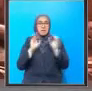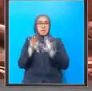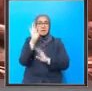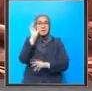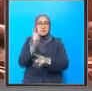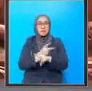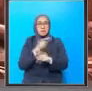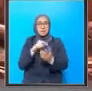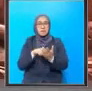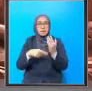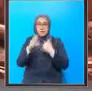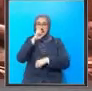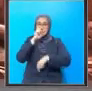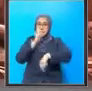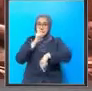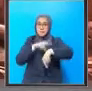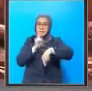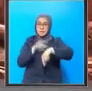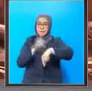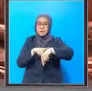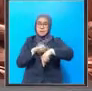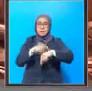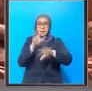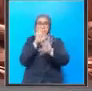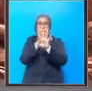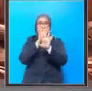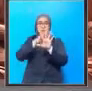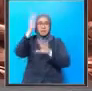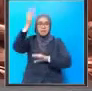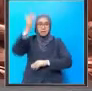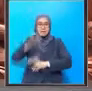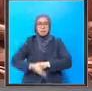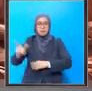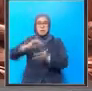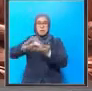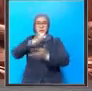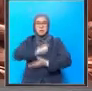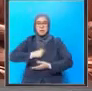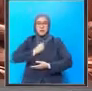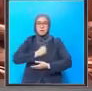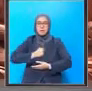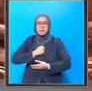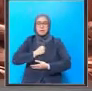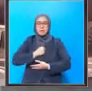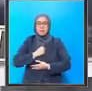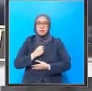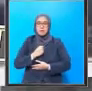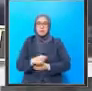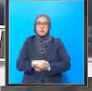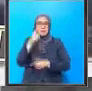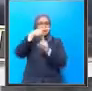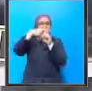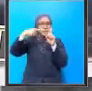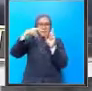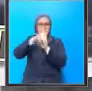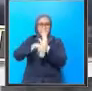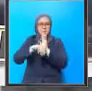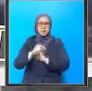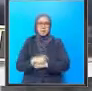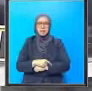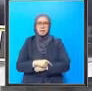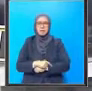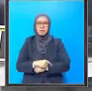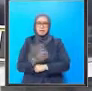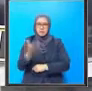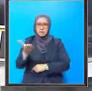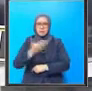agak strict dengan masa sebab ramai pembahas. Saya minta maaf. Okey, satu minit lagi boleh? Boleh tak dalam masa setengah minit? Silakan.